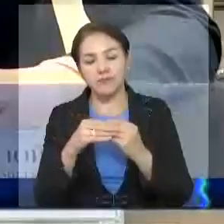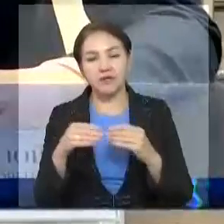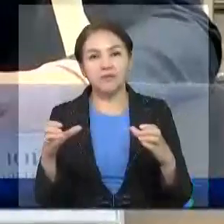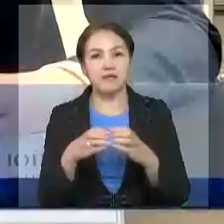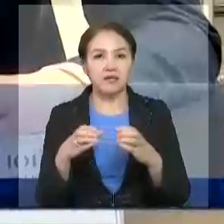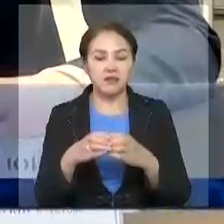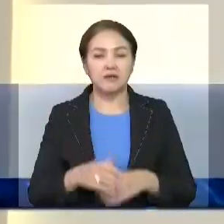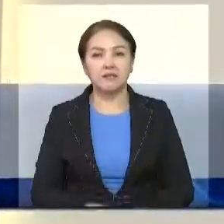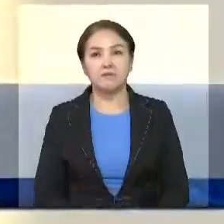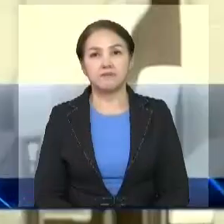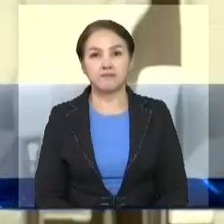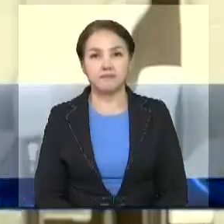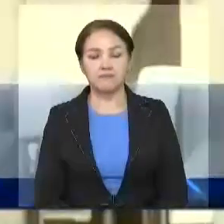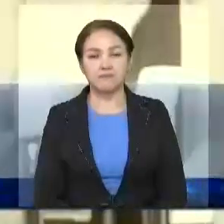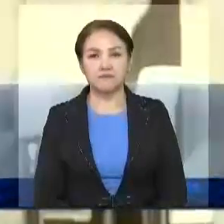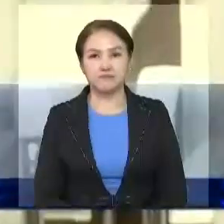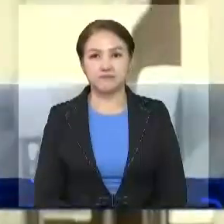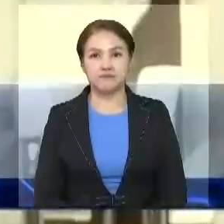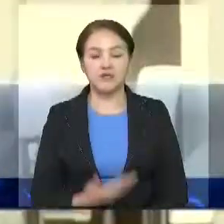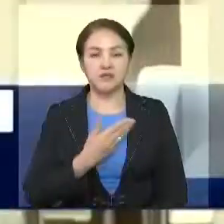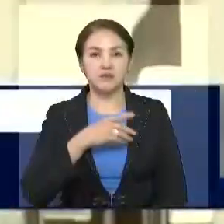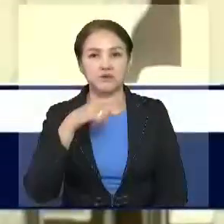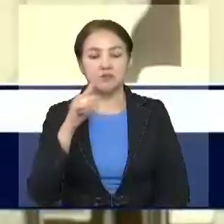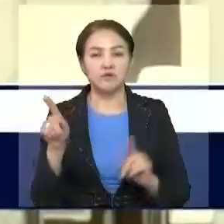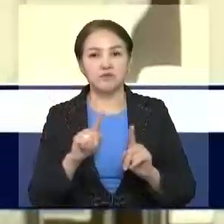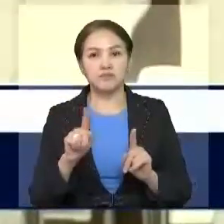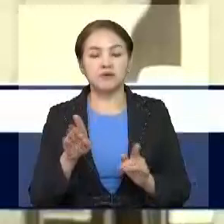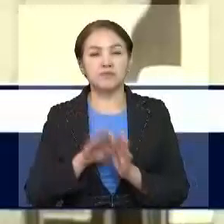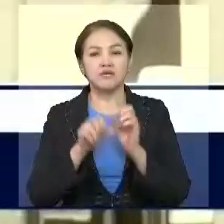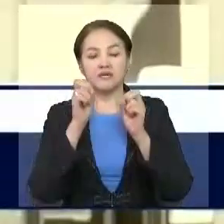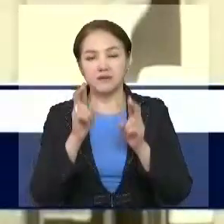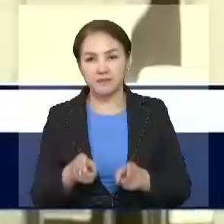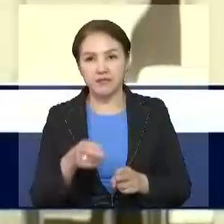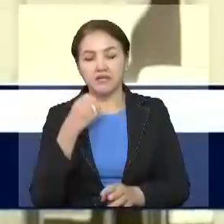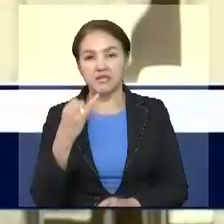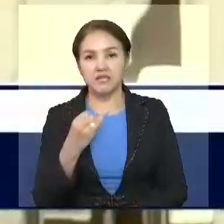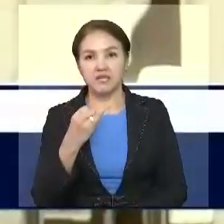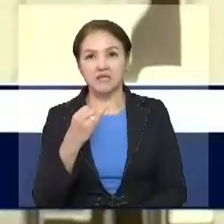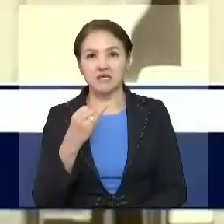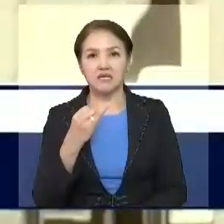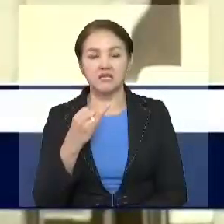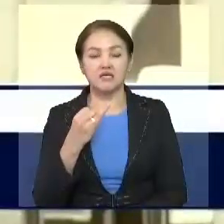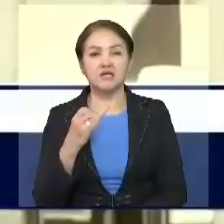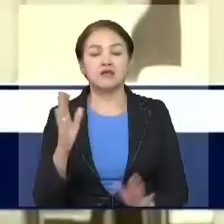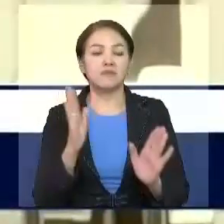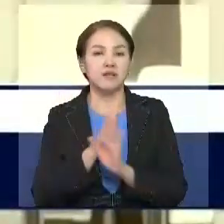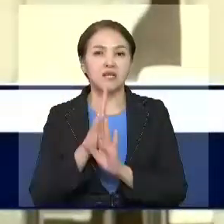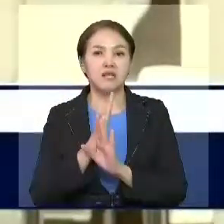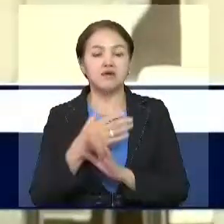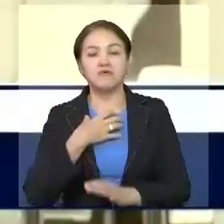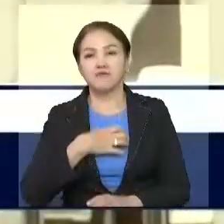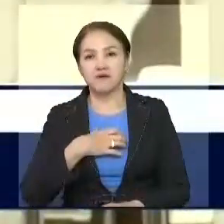проектах. Хочу заверить, что вопросы безопасности и инвестиционного климата для нас очень